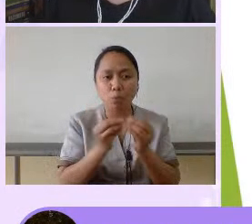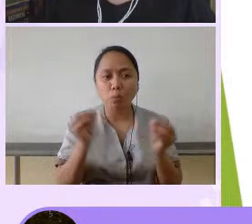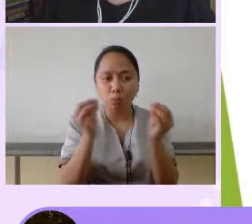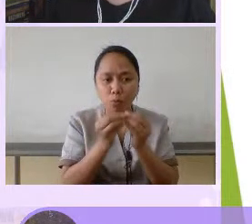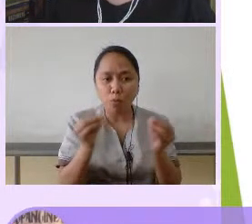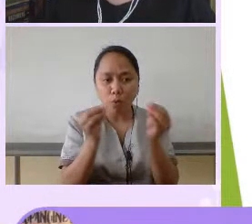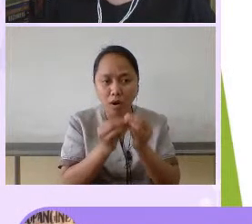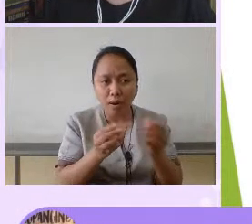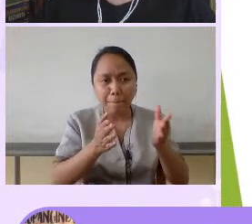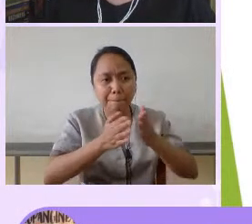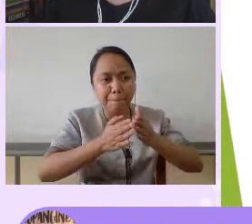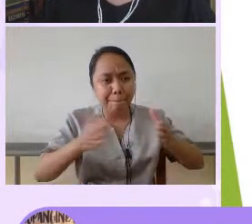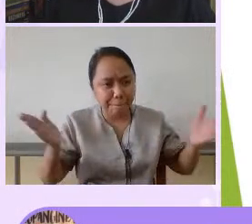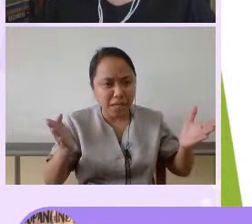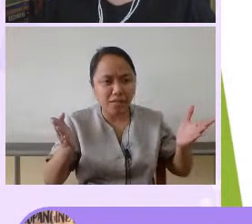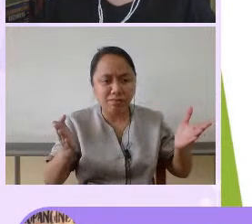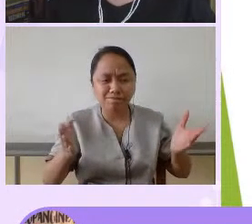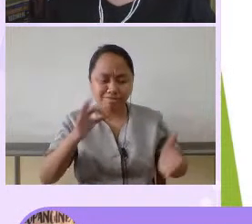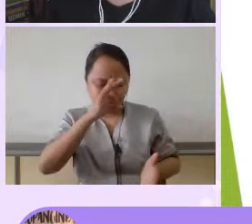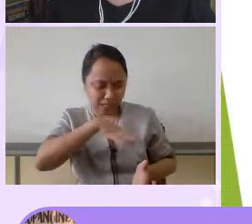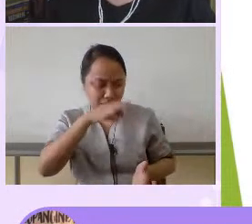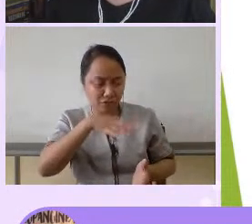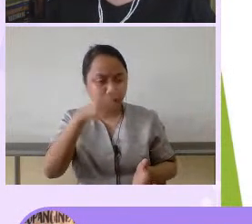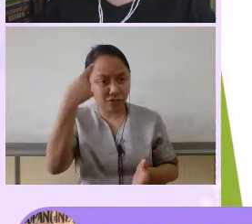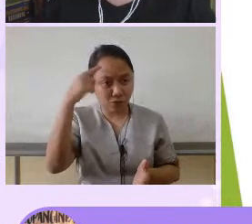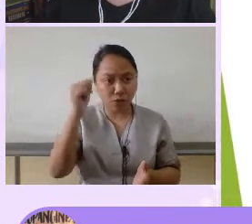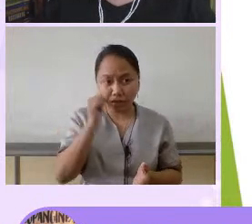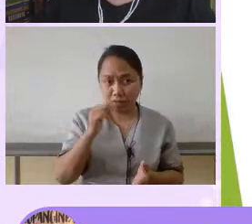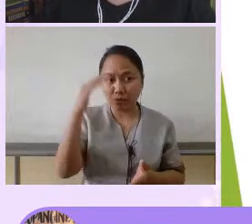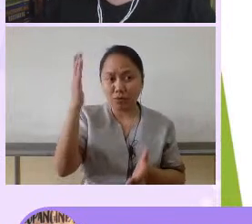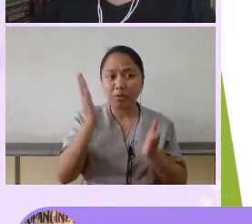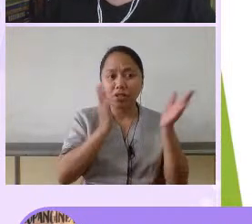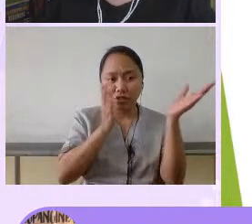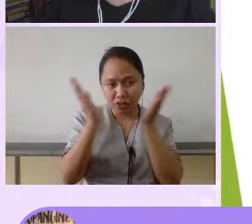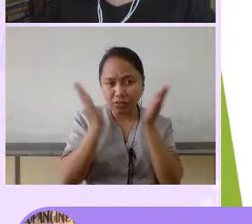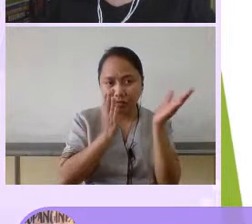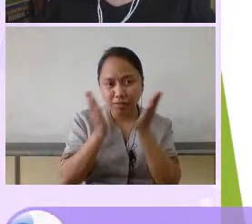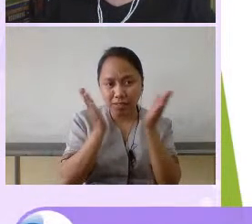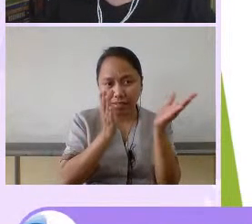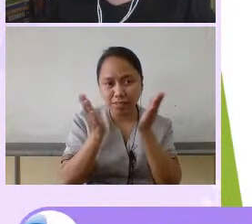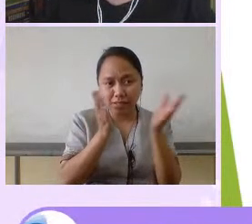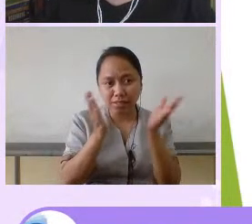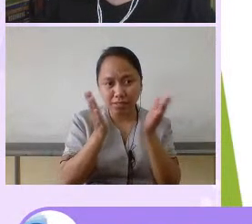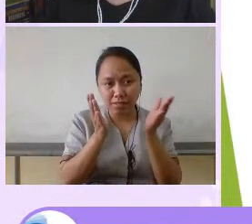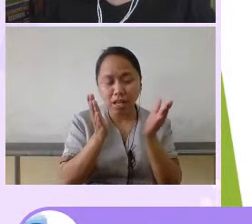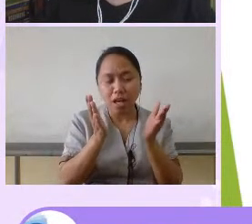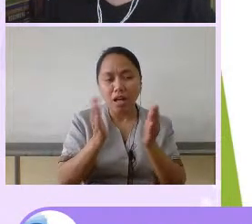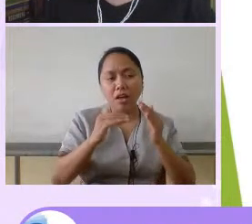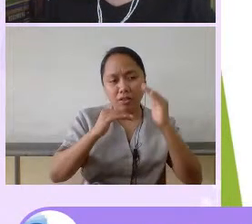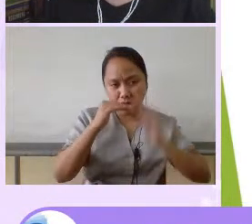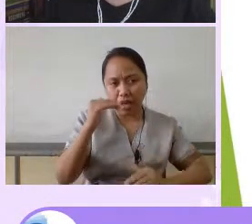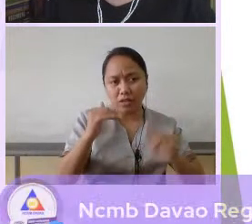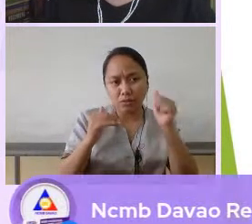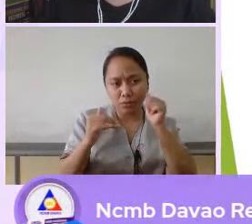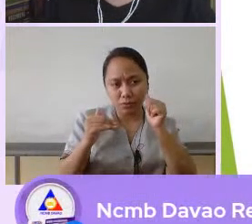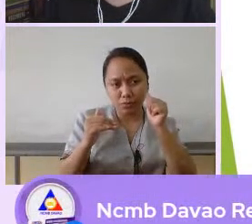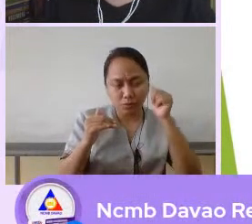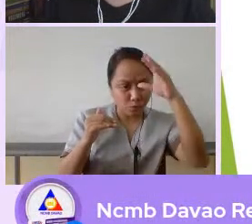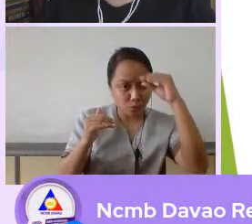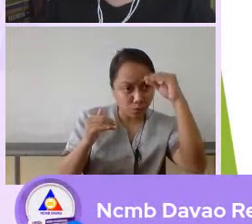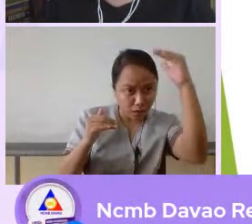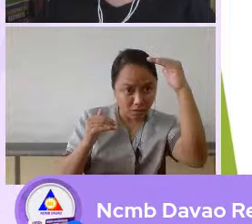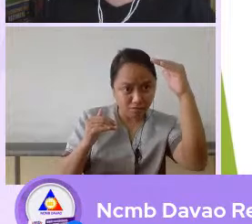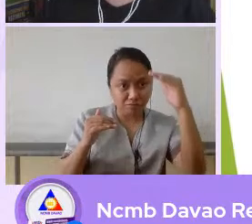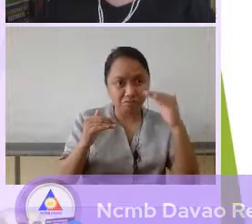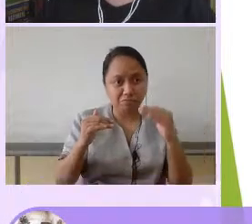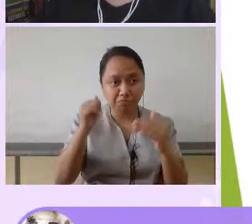yung maka-avail ang babae kung anumang serbisyong naibibigay natin sa kalalakihan ay maibahagi din sa ating